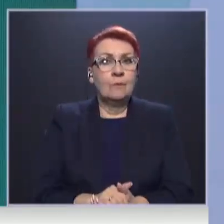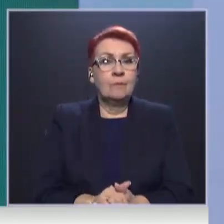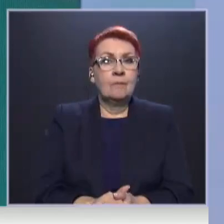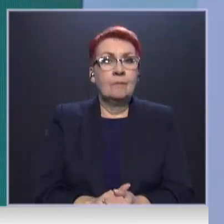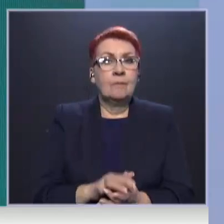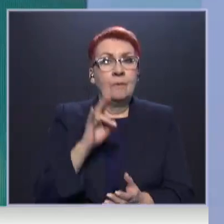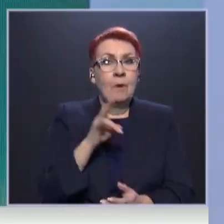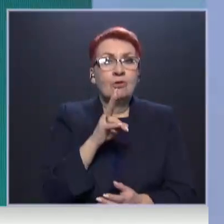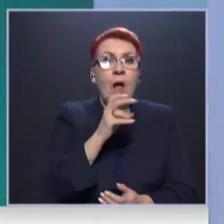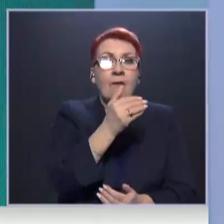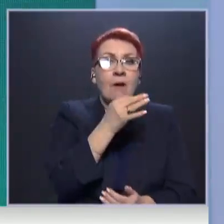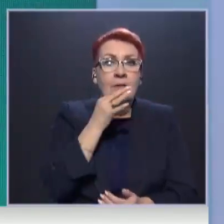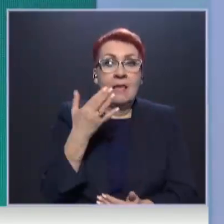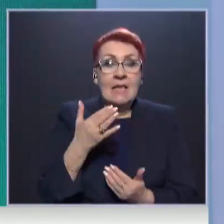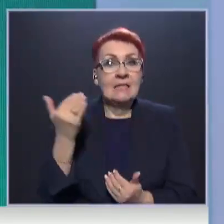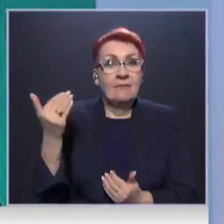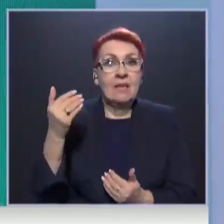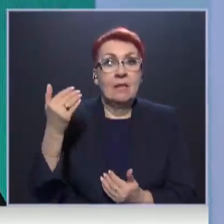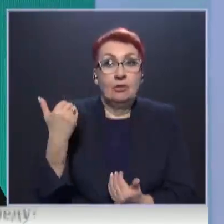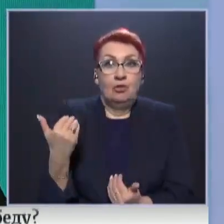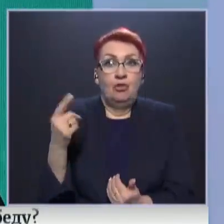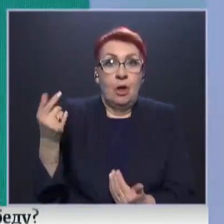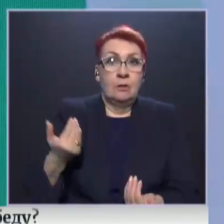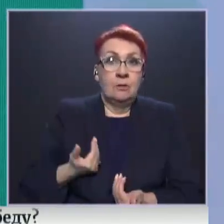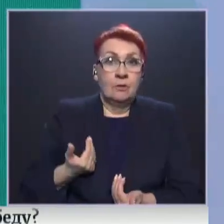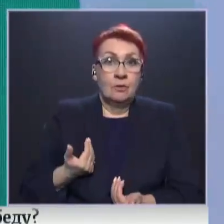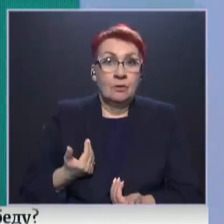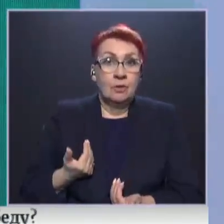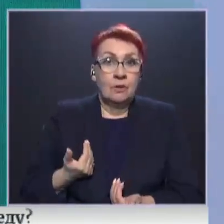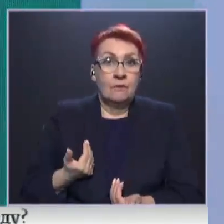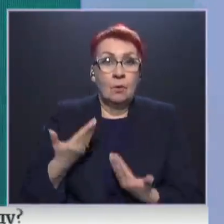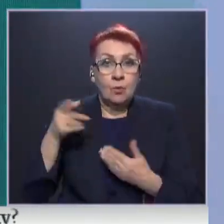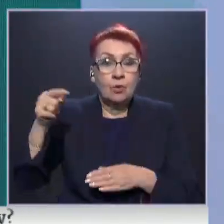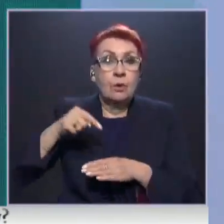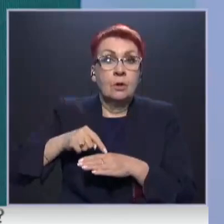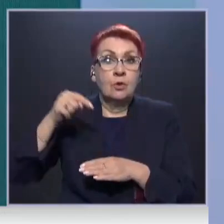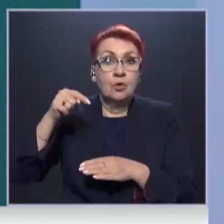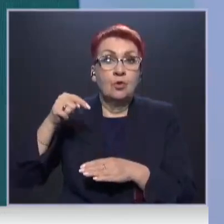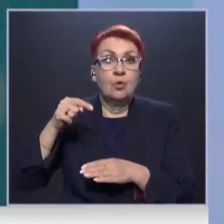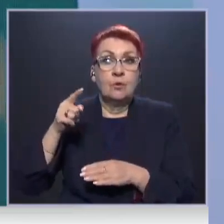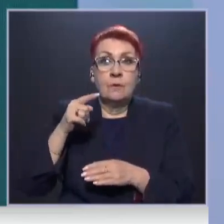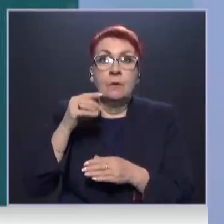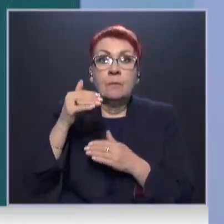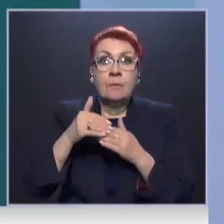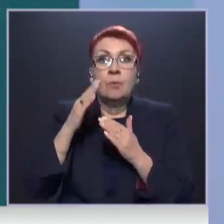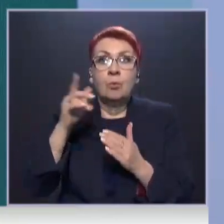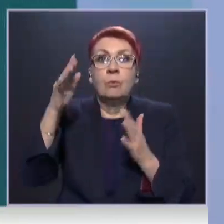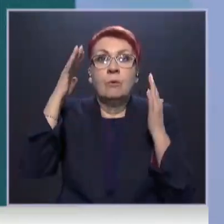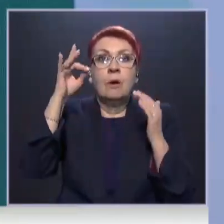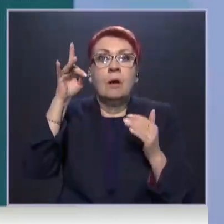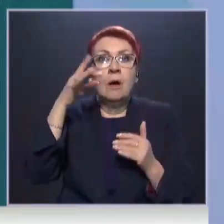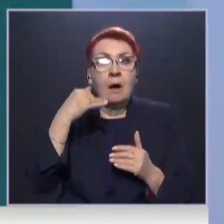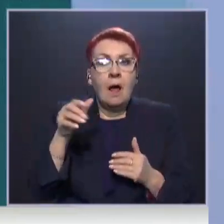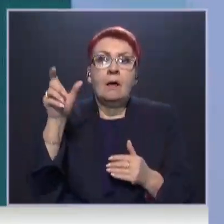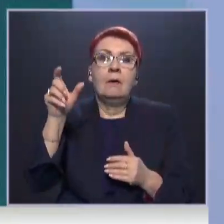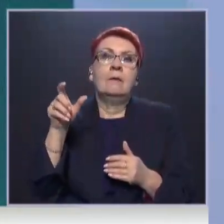ответить? Если вы уже себя сейчас чувствуете в преддверии рая, видимо, человек добрый,